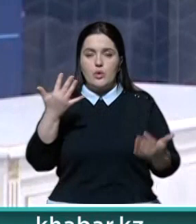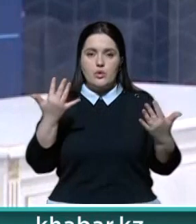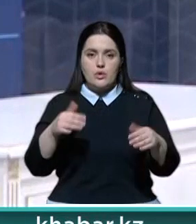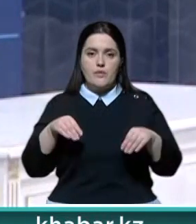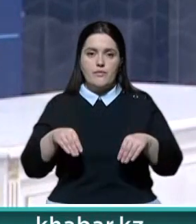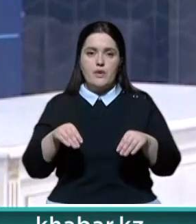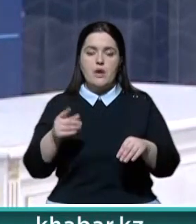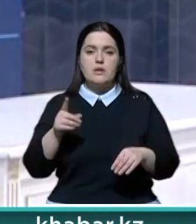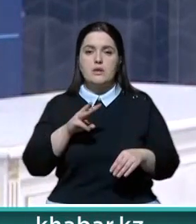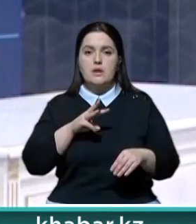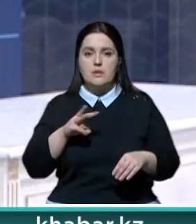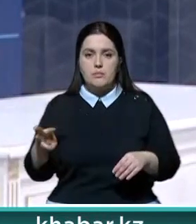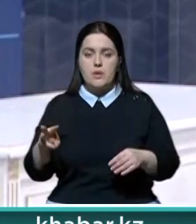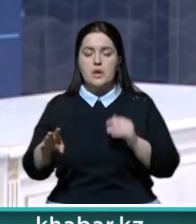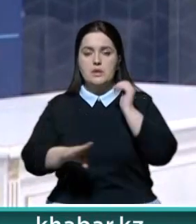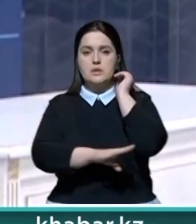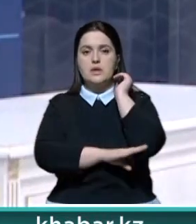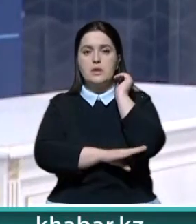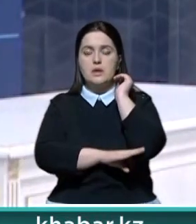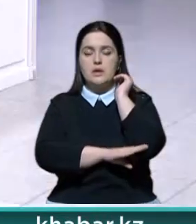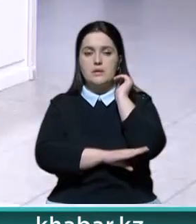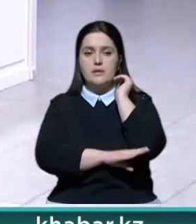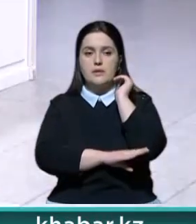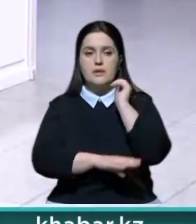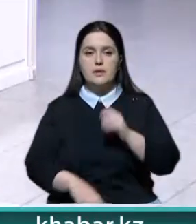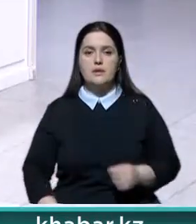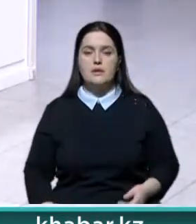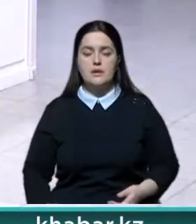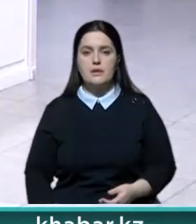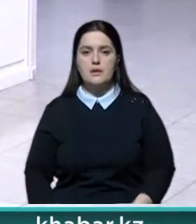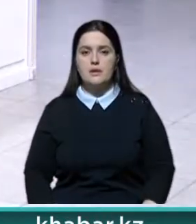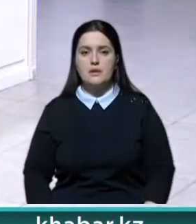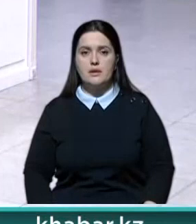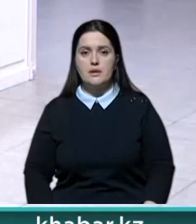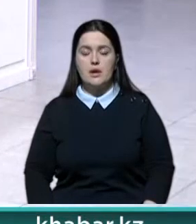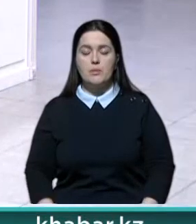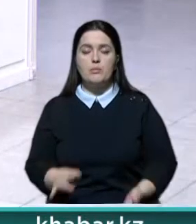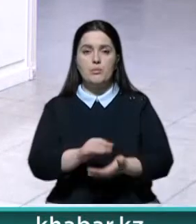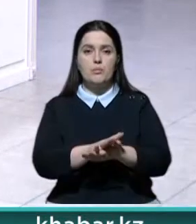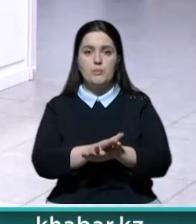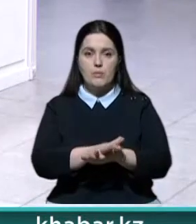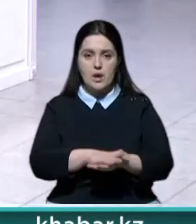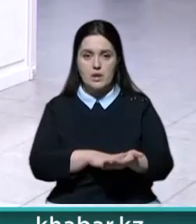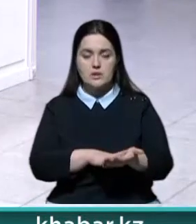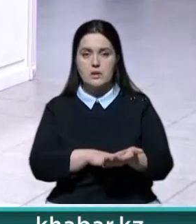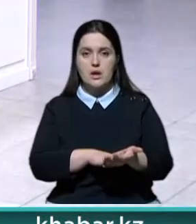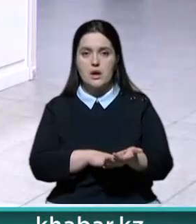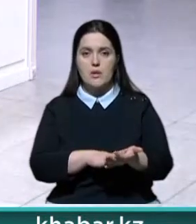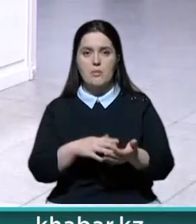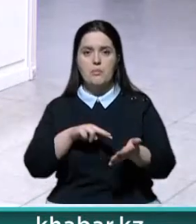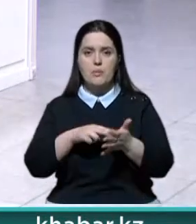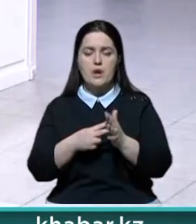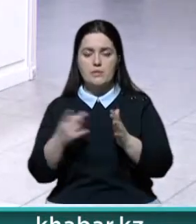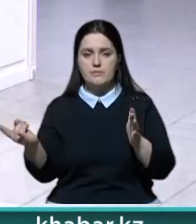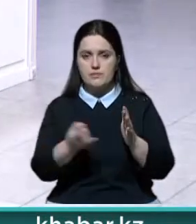порядка 1 000 000 деревьев в рамках программы «Жасыл Алматы». В этом году работа будет продолжена. Планируется вырубка